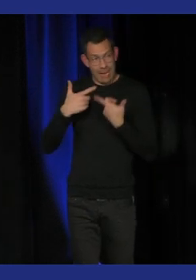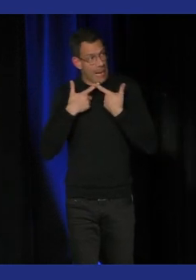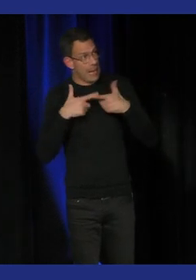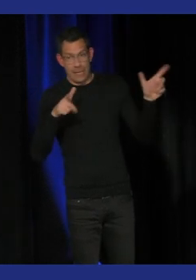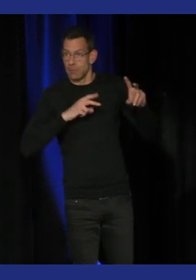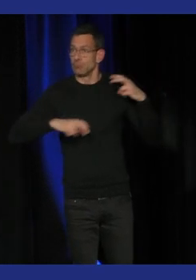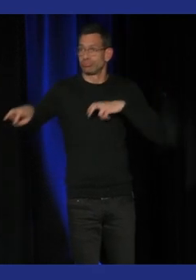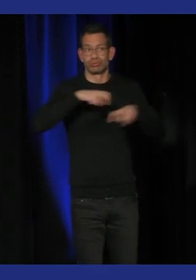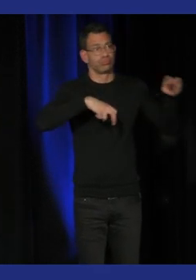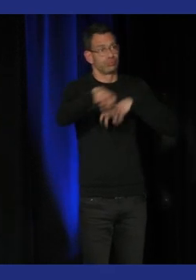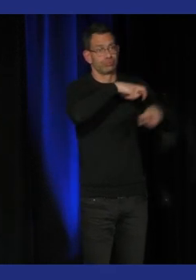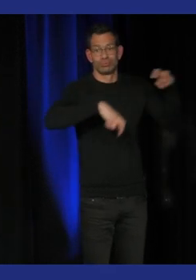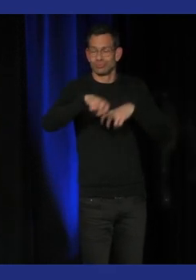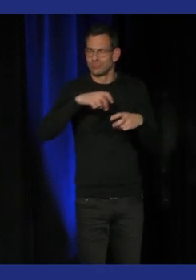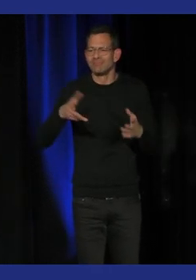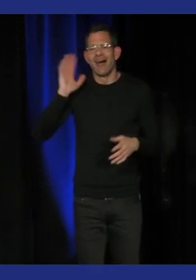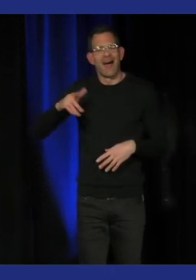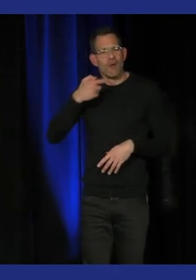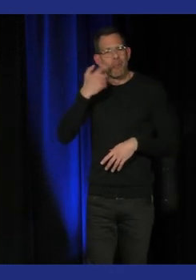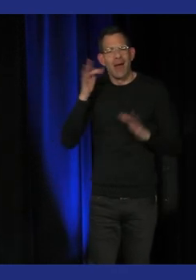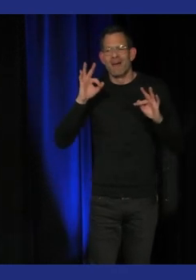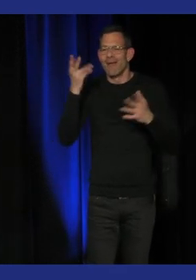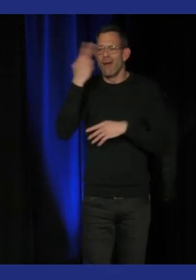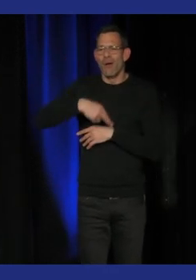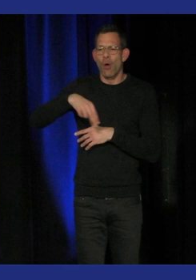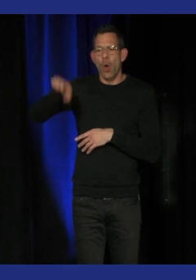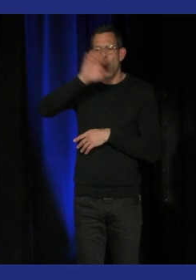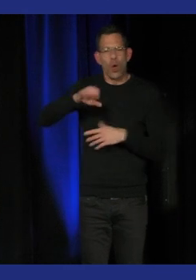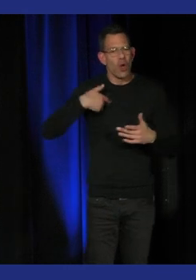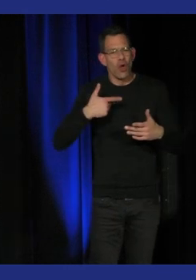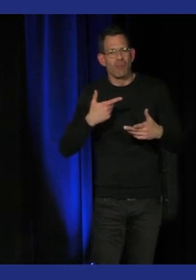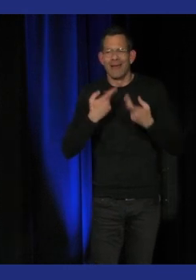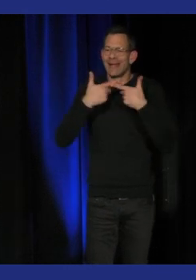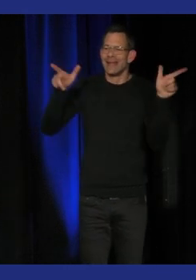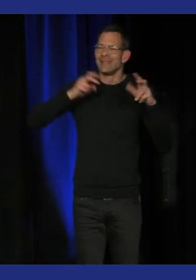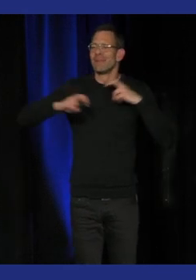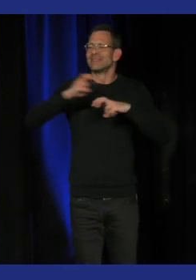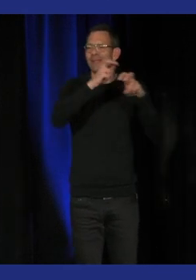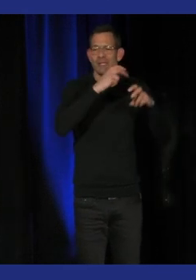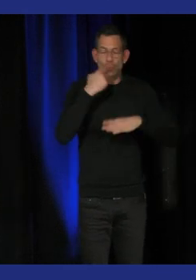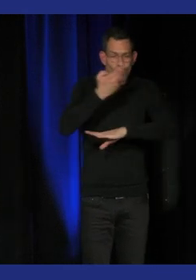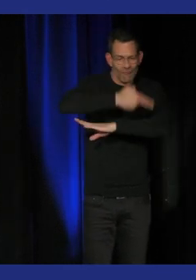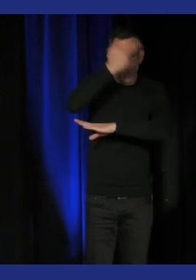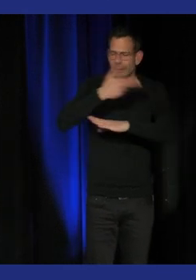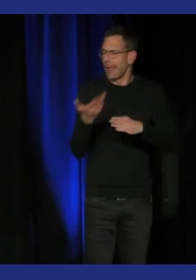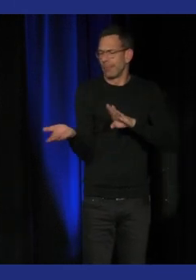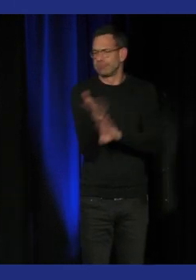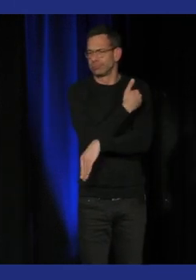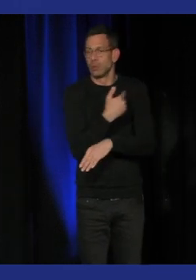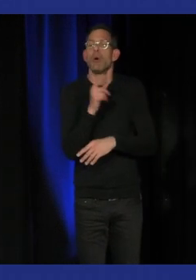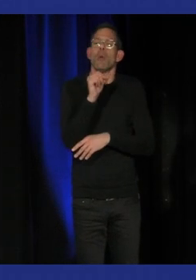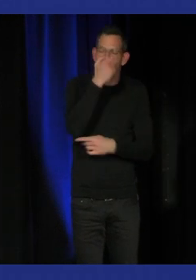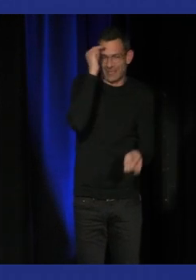circuler. Hein, la libre circulation en Europe. On casse les frontières. Alors d'abord pour l'argent, après